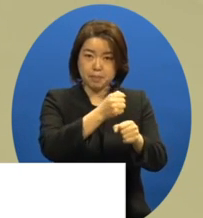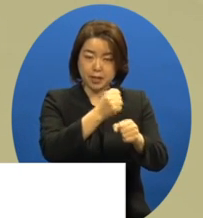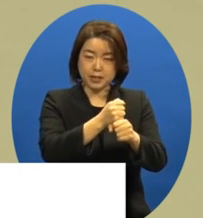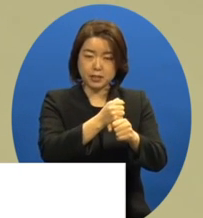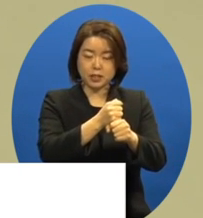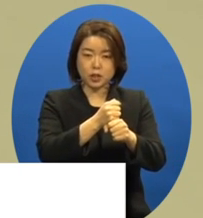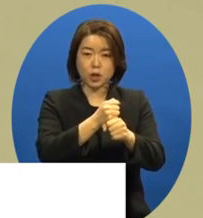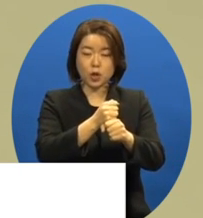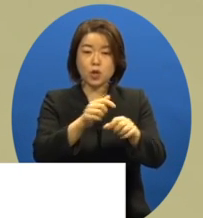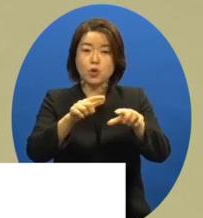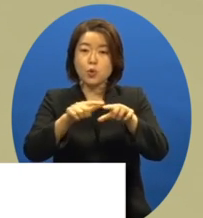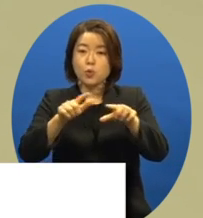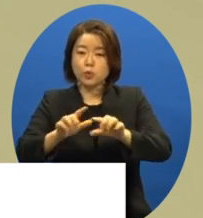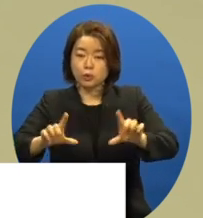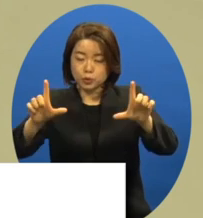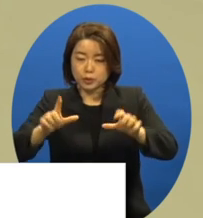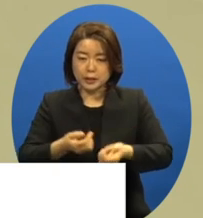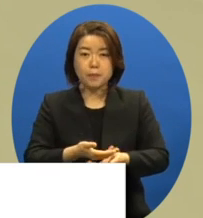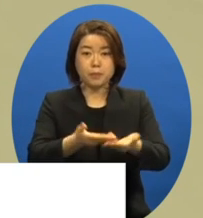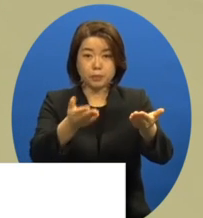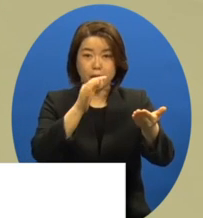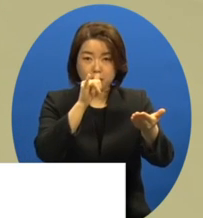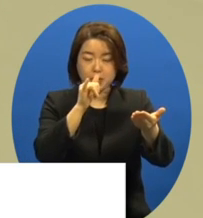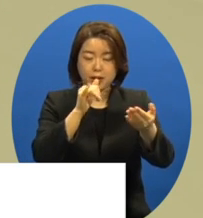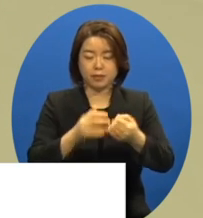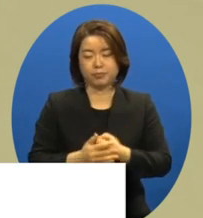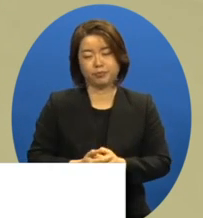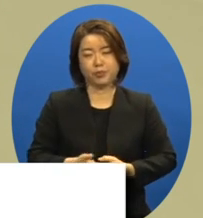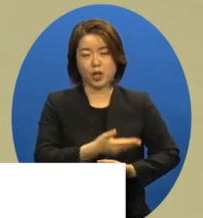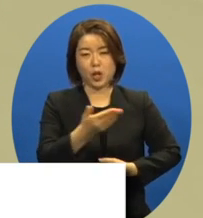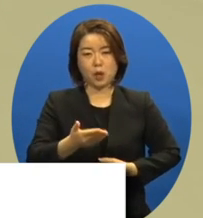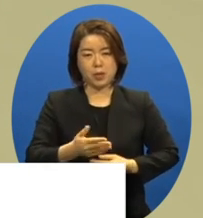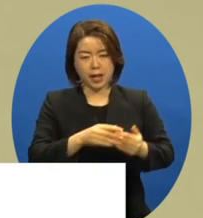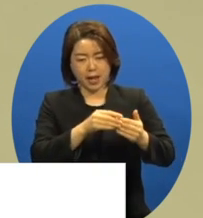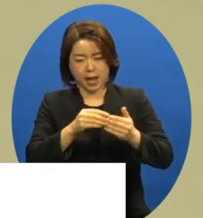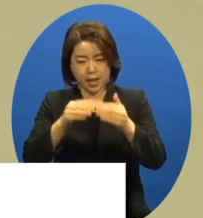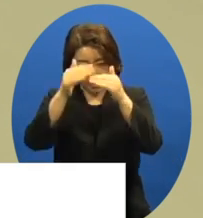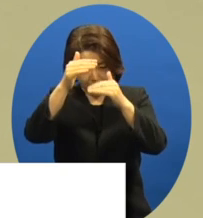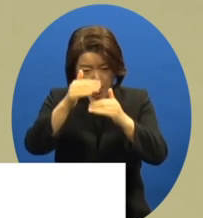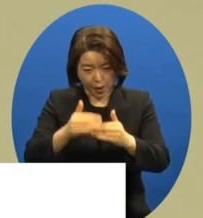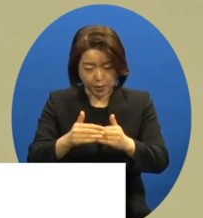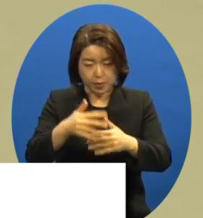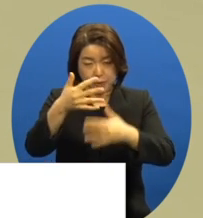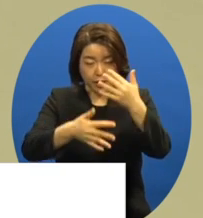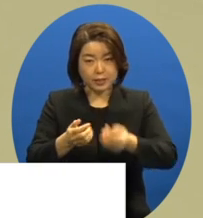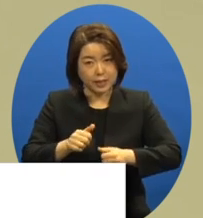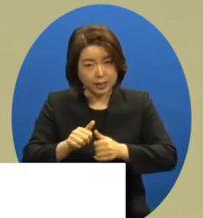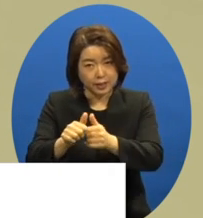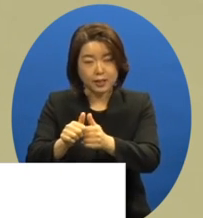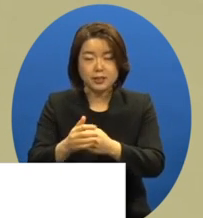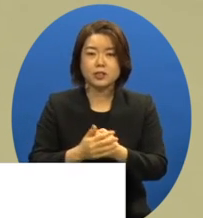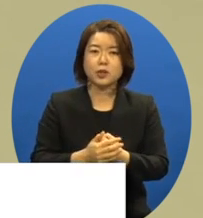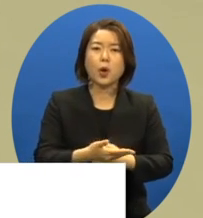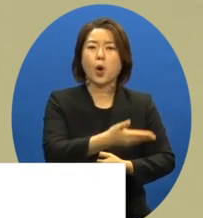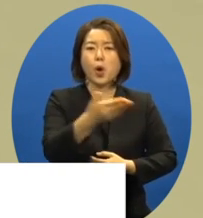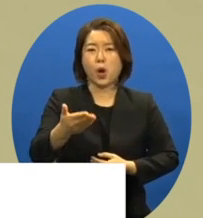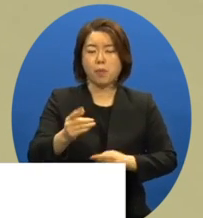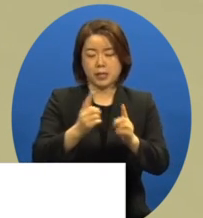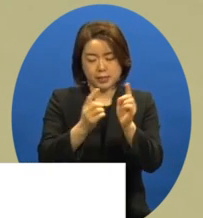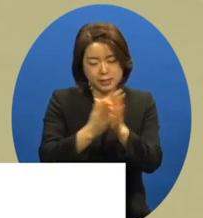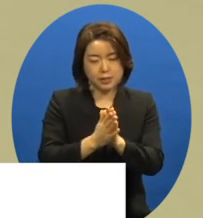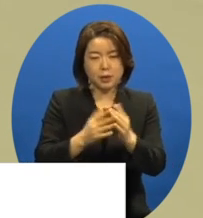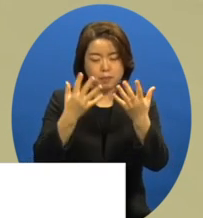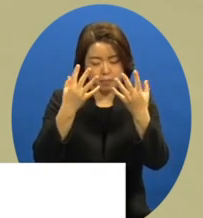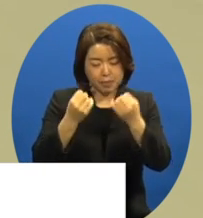주초에 올려드리겠습니다. 여러분에게 나눠드린 안내문을 따라서 여러분이 얼마든지 진행하실 수 있을 겁니다.